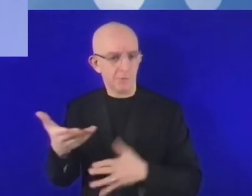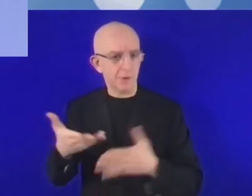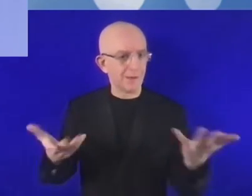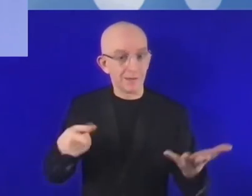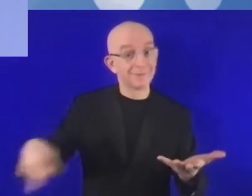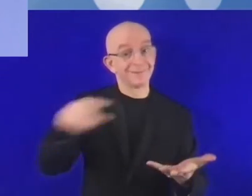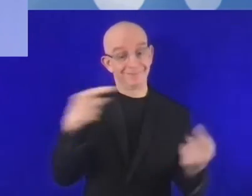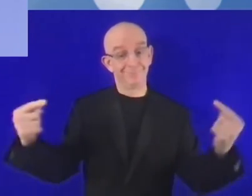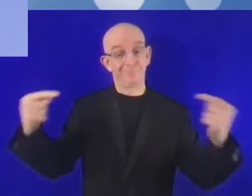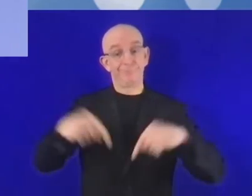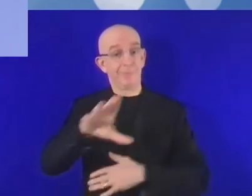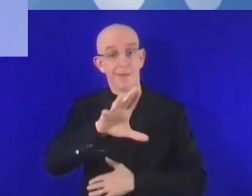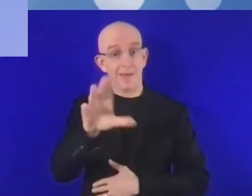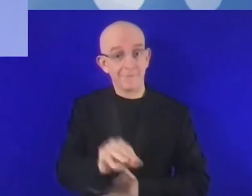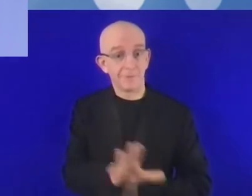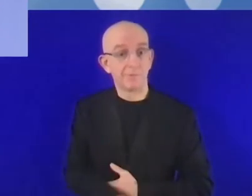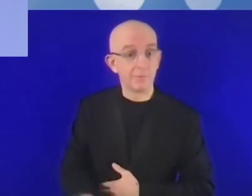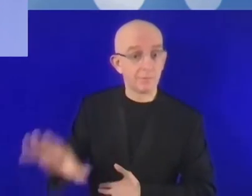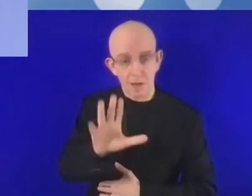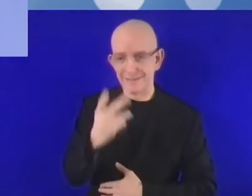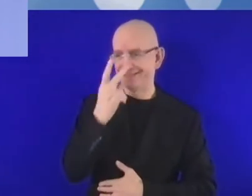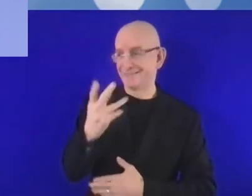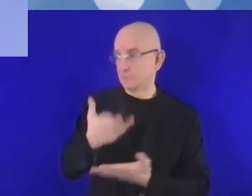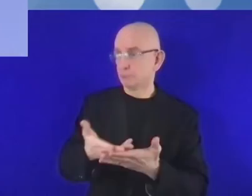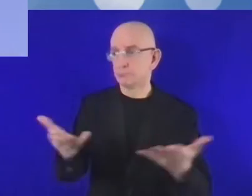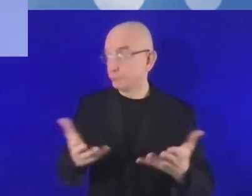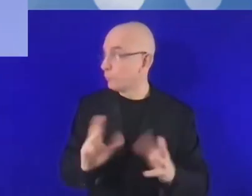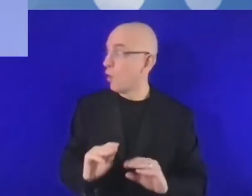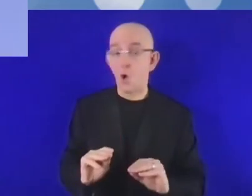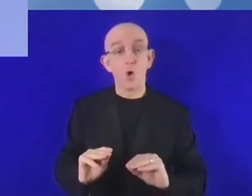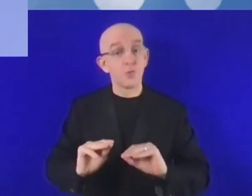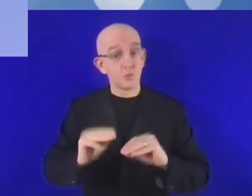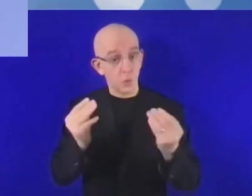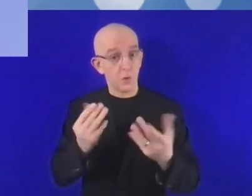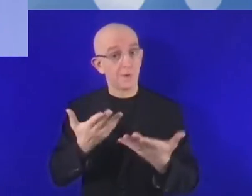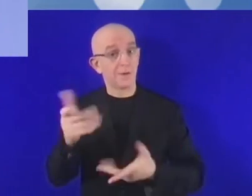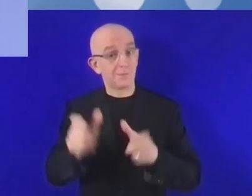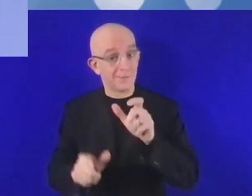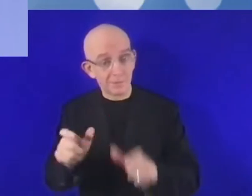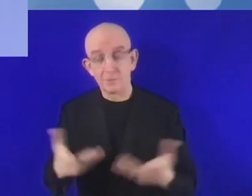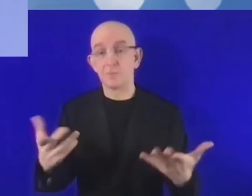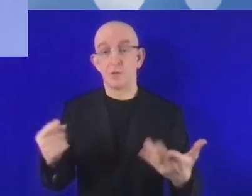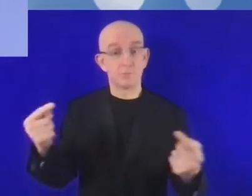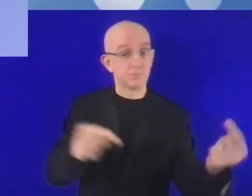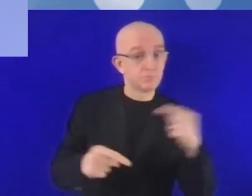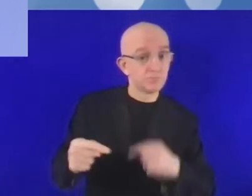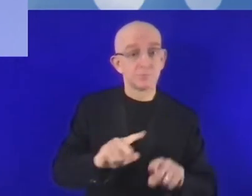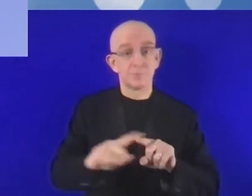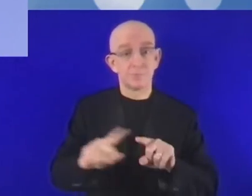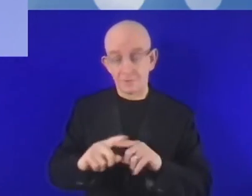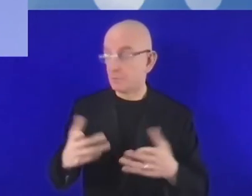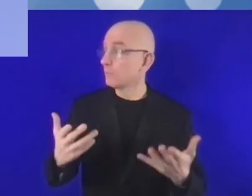самого начала их работы, их существования. Когда вы приедете в Африку, вы,